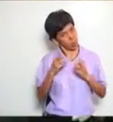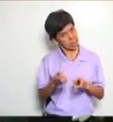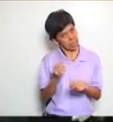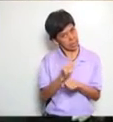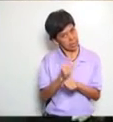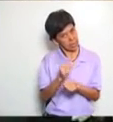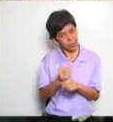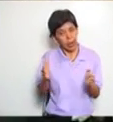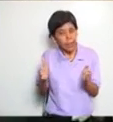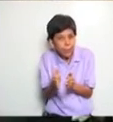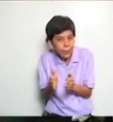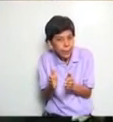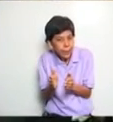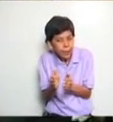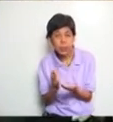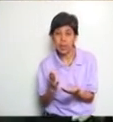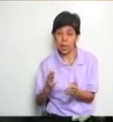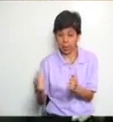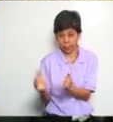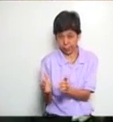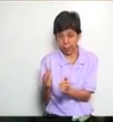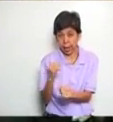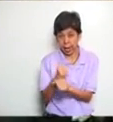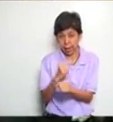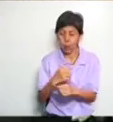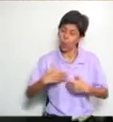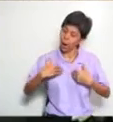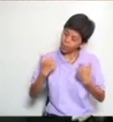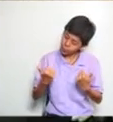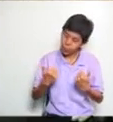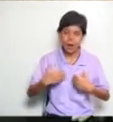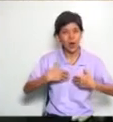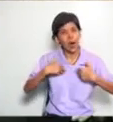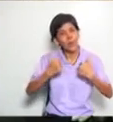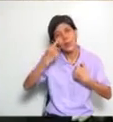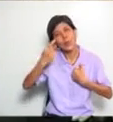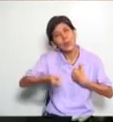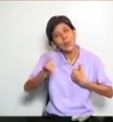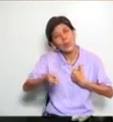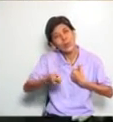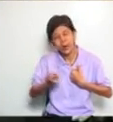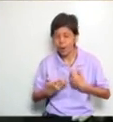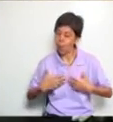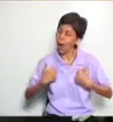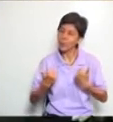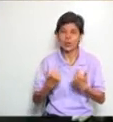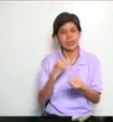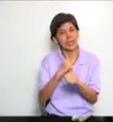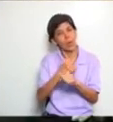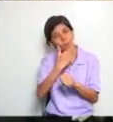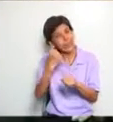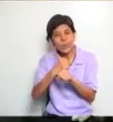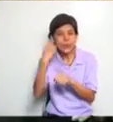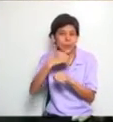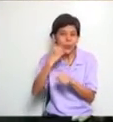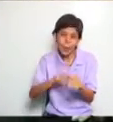ลกป่องใหเหอ 3 หนวยครึ่งในขณะที่เราเติมความสุขให้ตัวเองได้เท่าเก่าคือ 4 หน่วยเอาความสข 4 หนใส่กป่